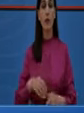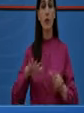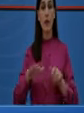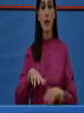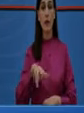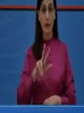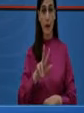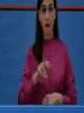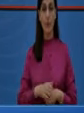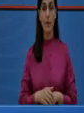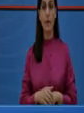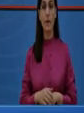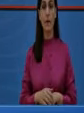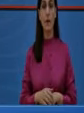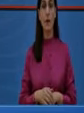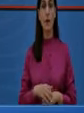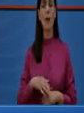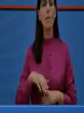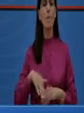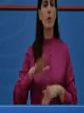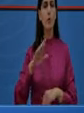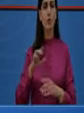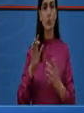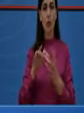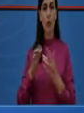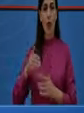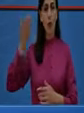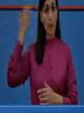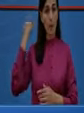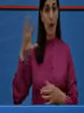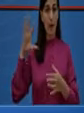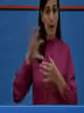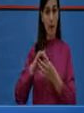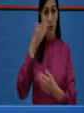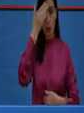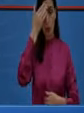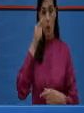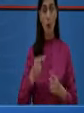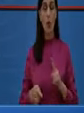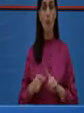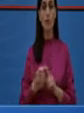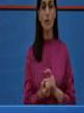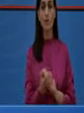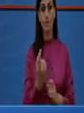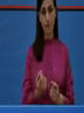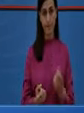pozitive. Kryesisht raste të reja në proces hetimi dhe kontakte të rasteve të konfirmuara më herët si